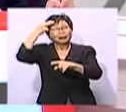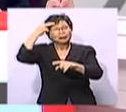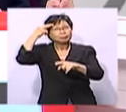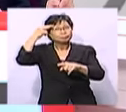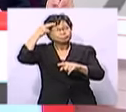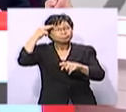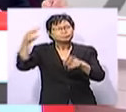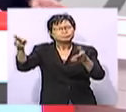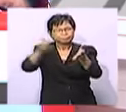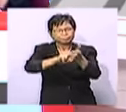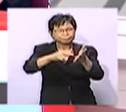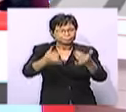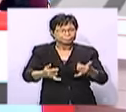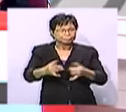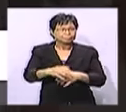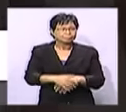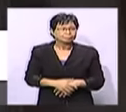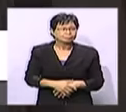melaporkan.